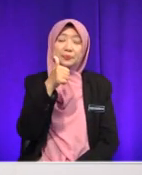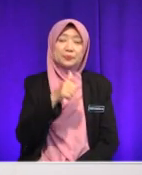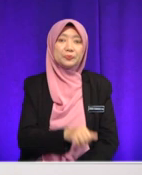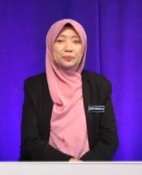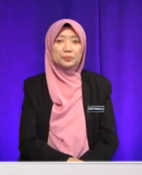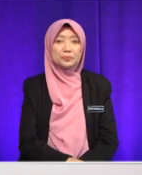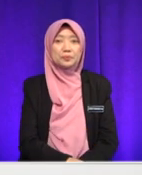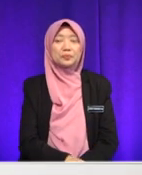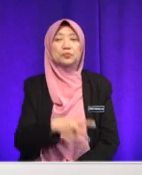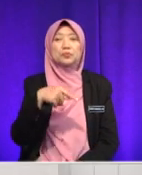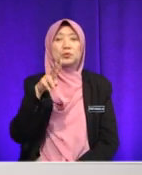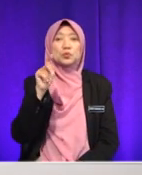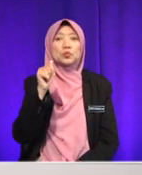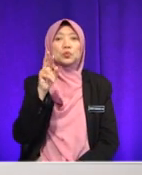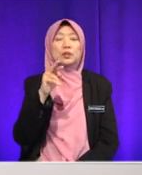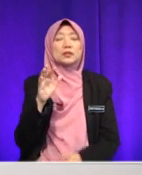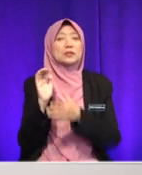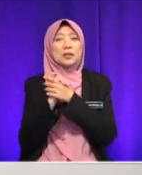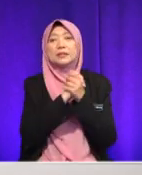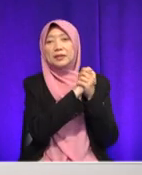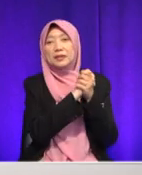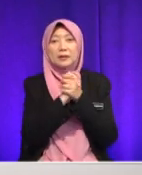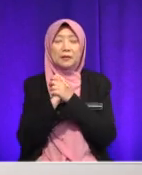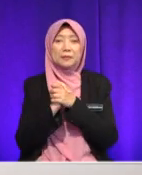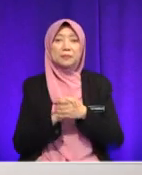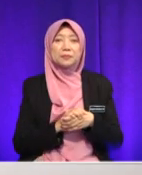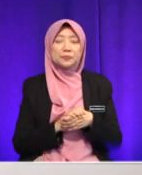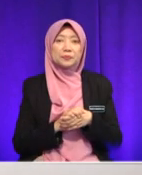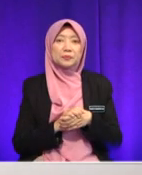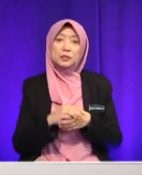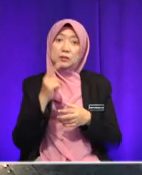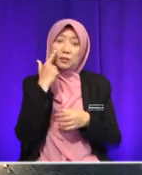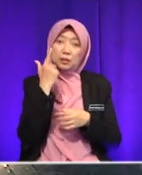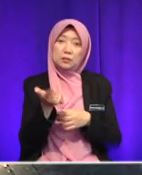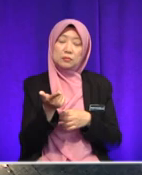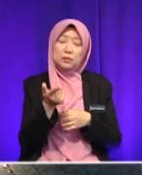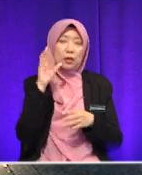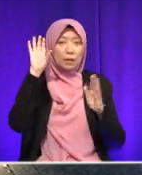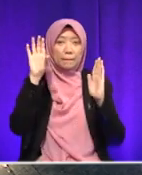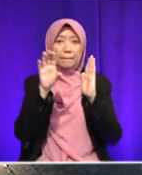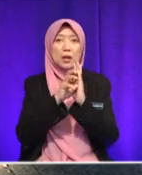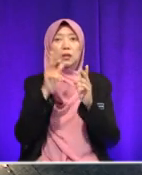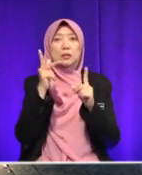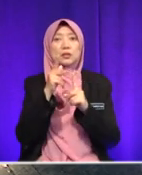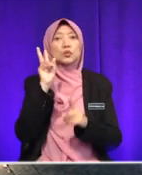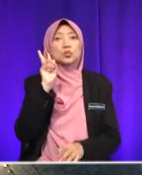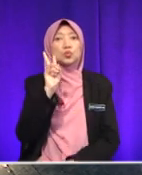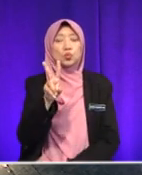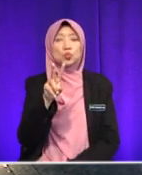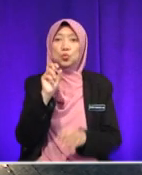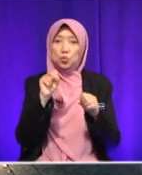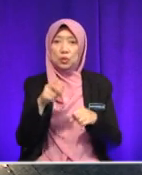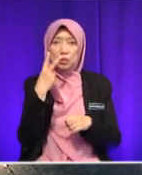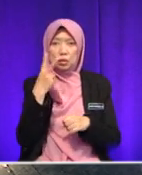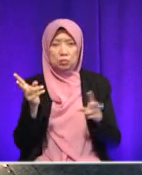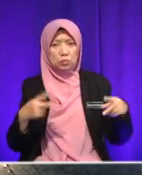ialah putaran. Tanya. Okey, baik. Kita lihat gambar yang kedua. Kita boleh lihat dua